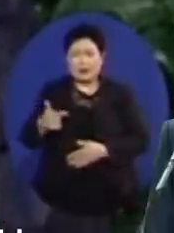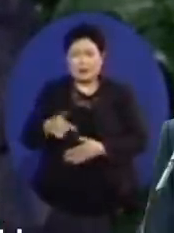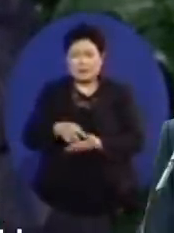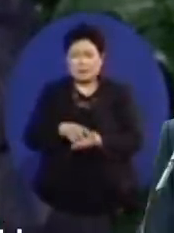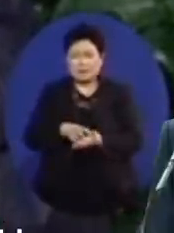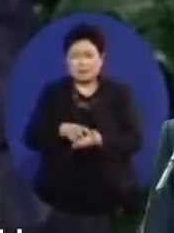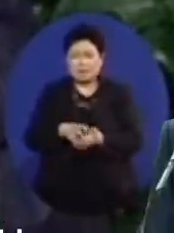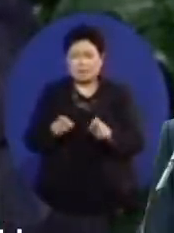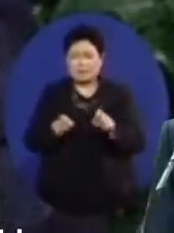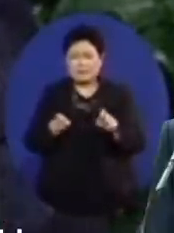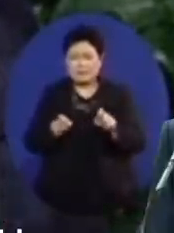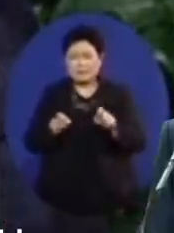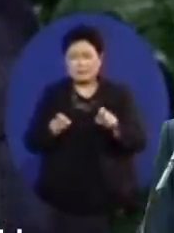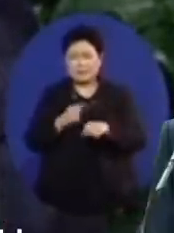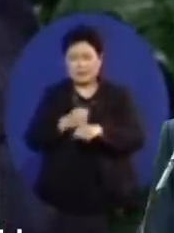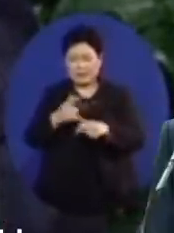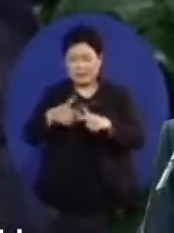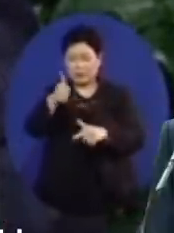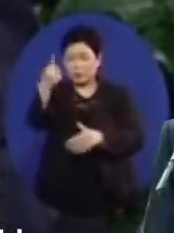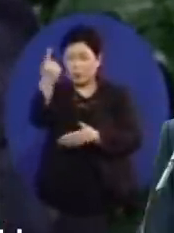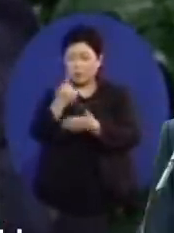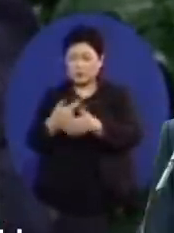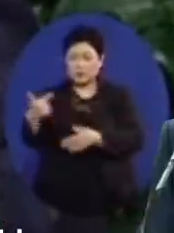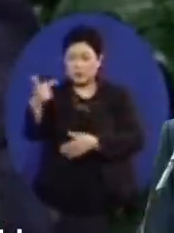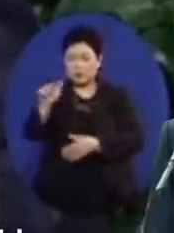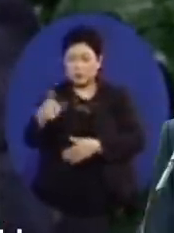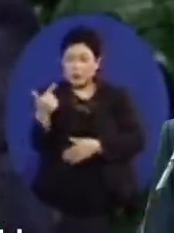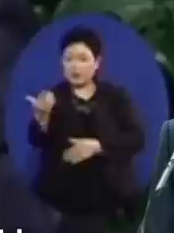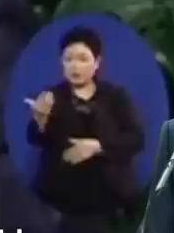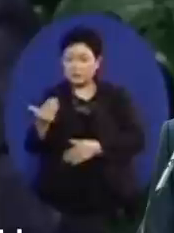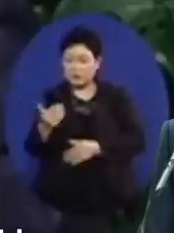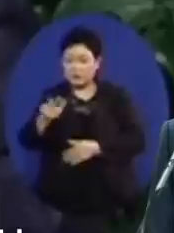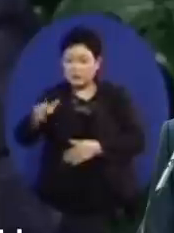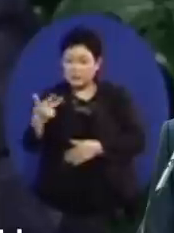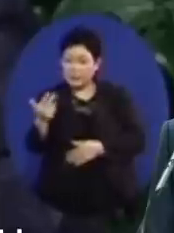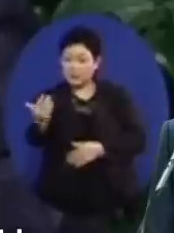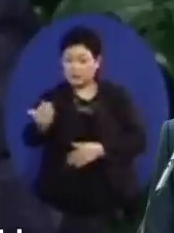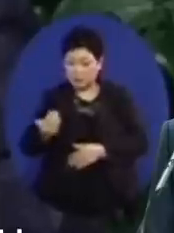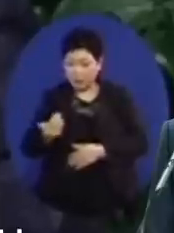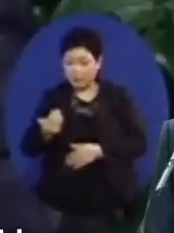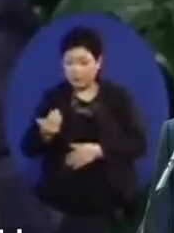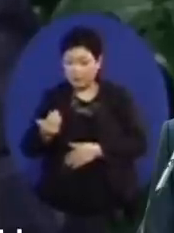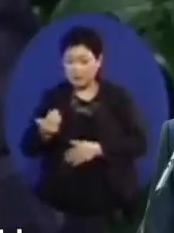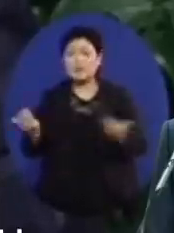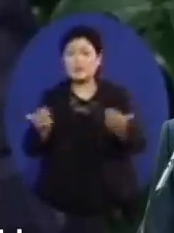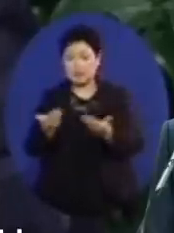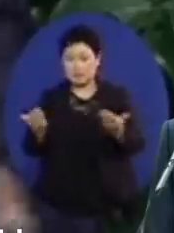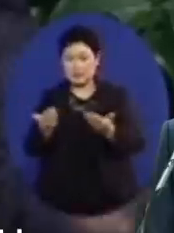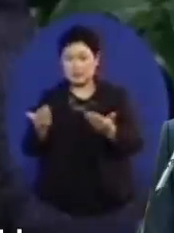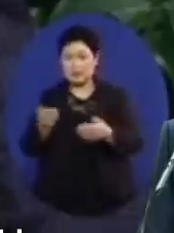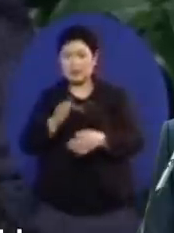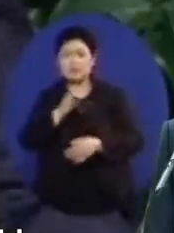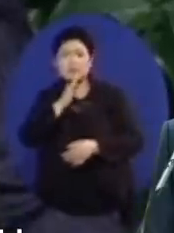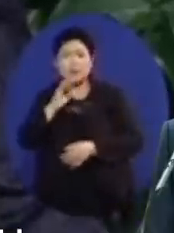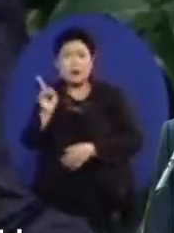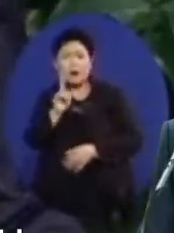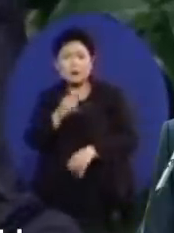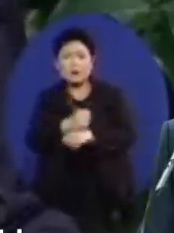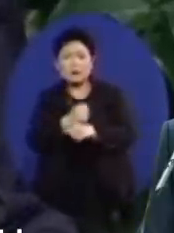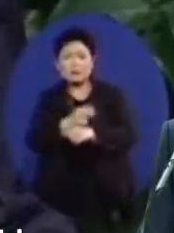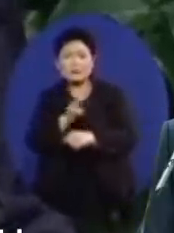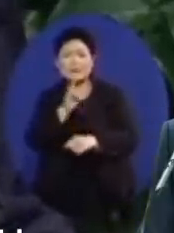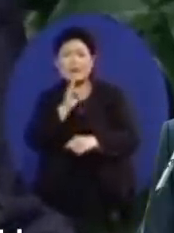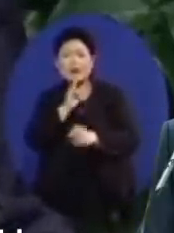뜰립니다. 예수님 오시기 600년에서 700년 전의 일입니다. 어떠한